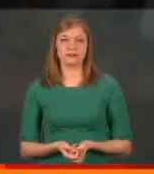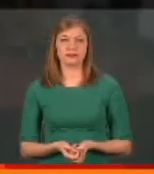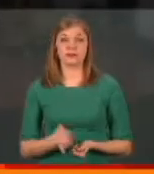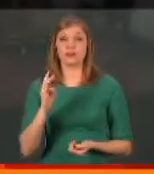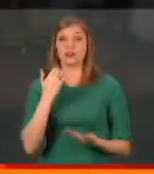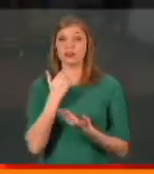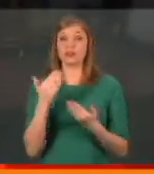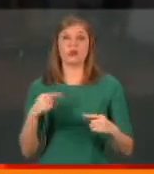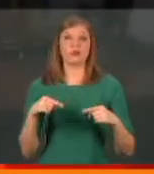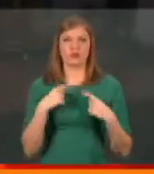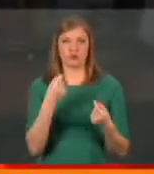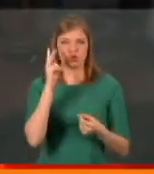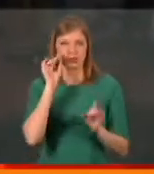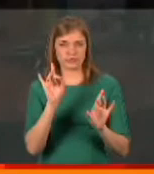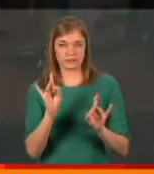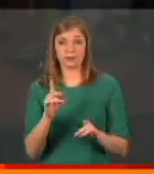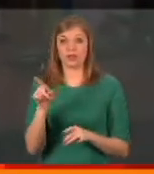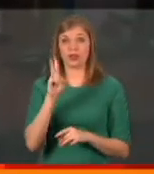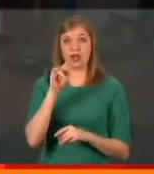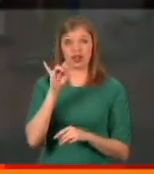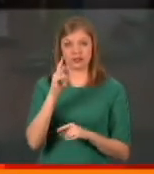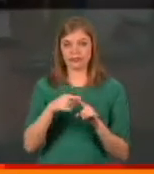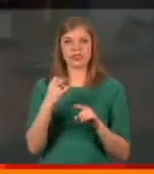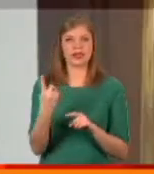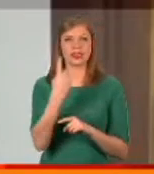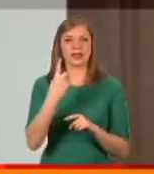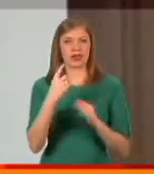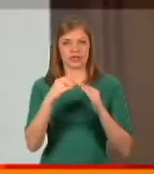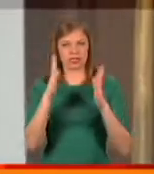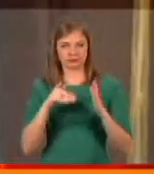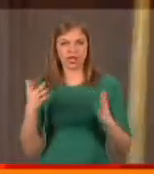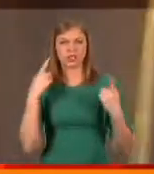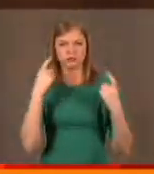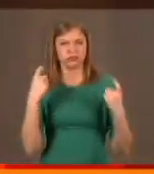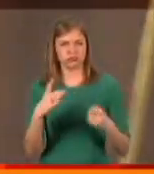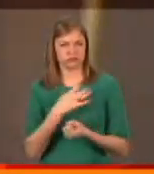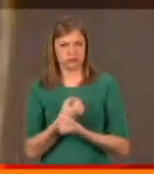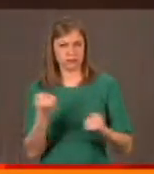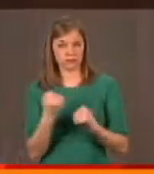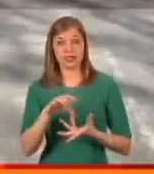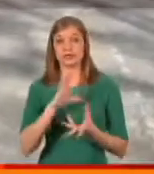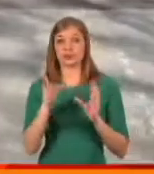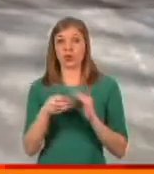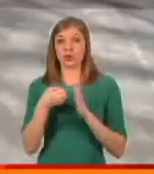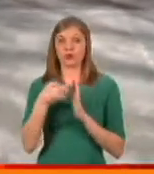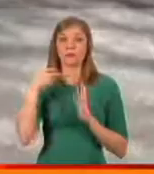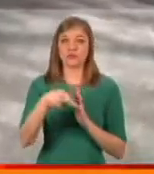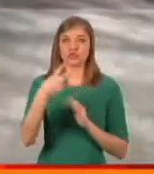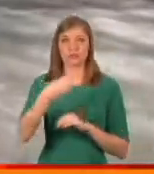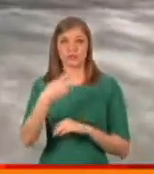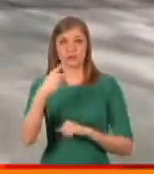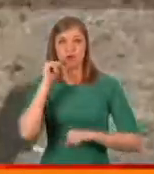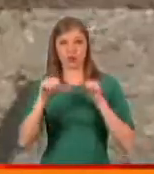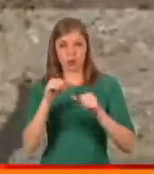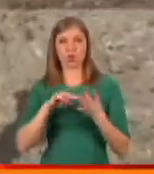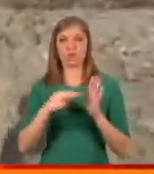І наостанок трохи цифр, бо насправді Калинівка – це не єдиний арсенал, який гуркотів останніми роками. Загалом до 2021